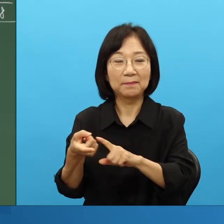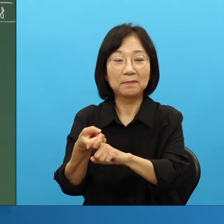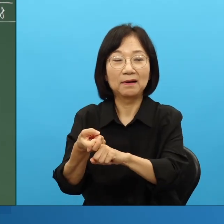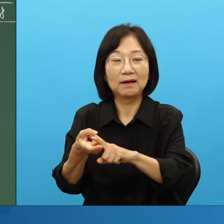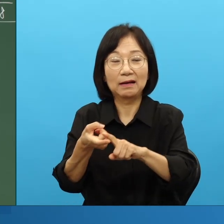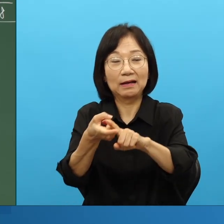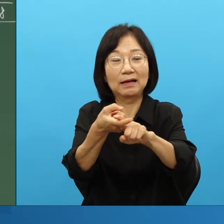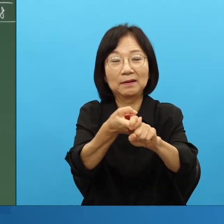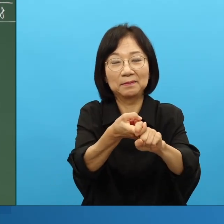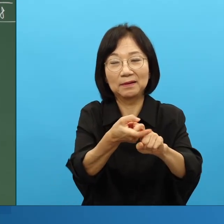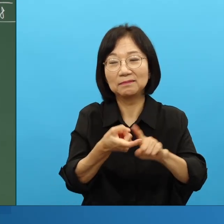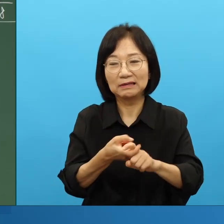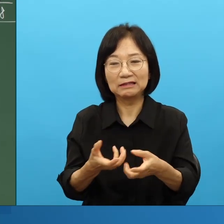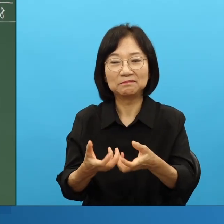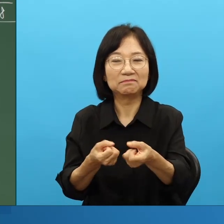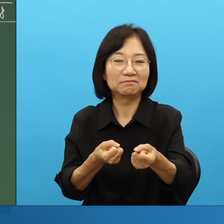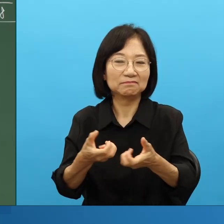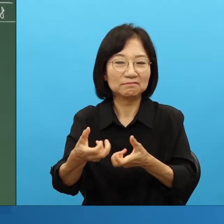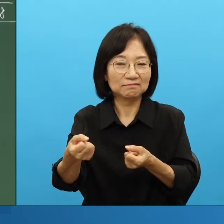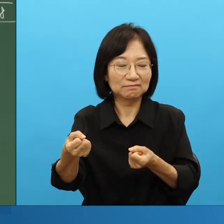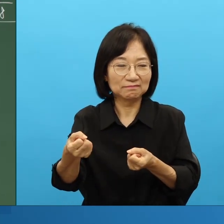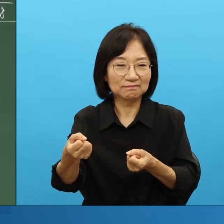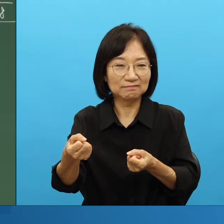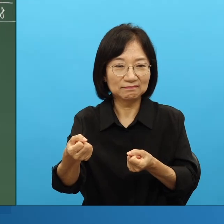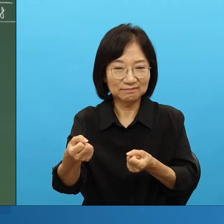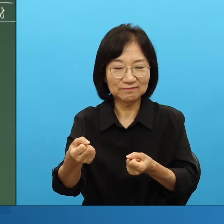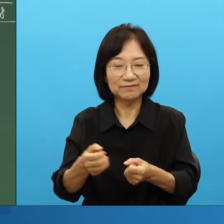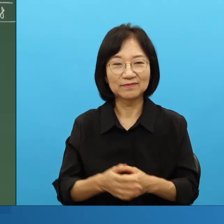대한 일부에도 바울이 답을 한 거예요.